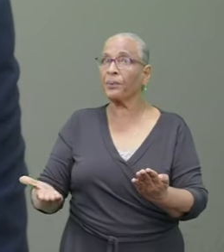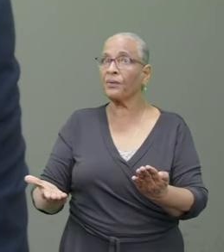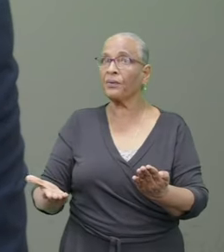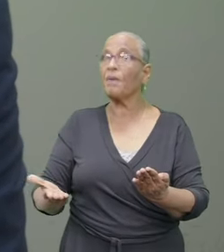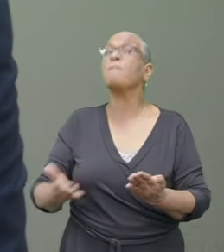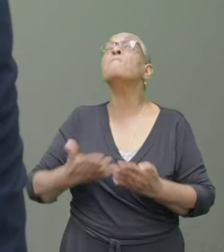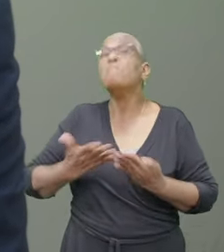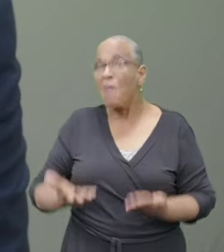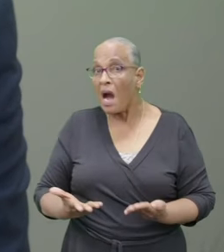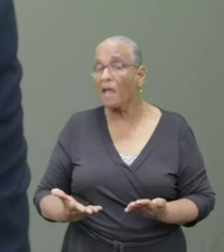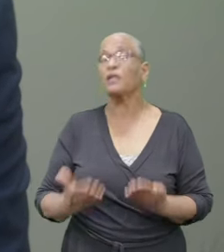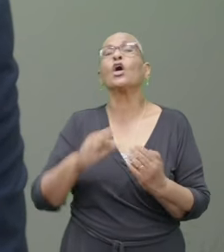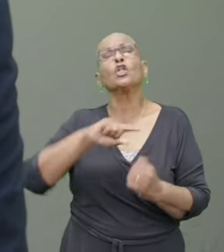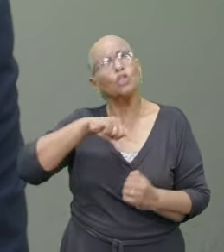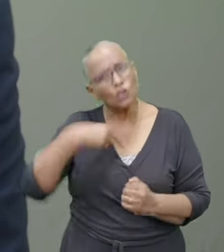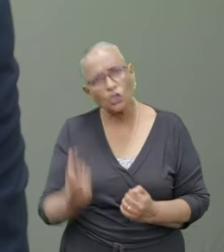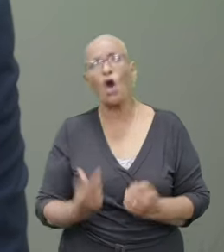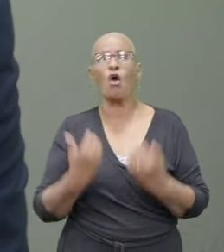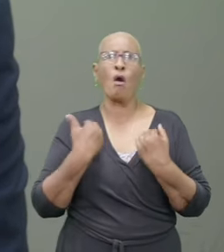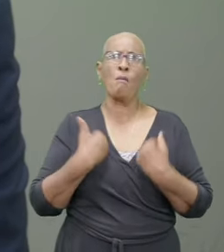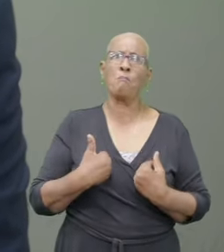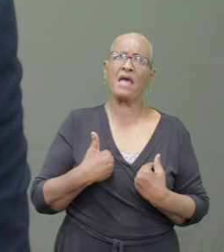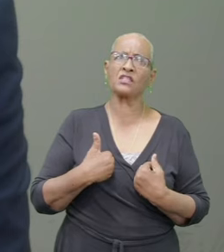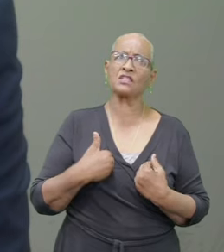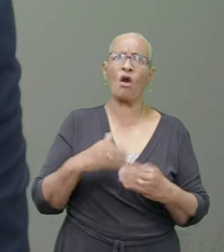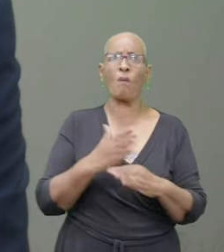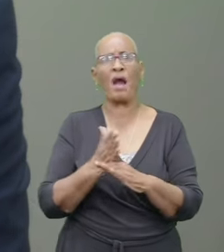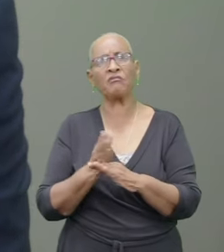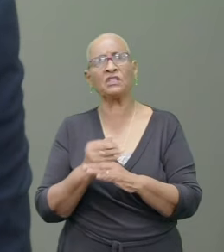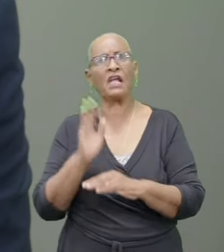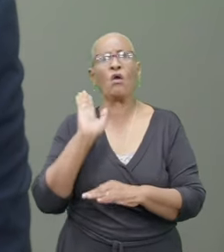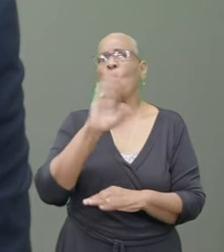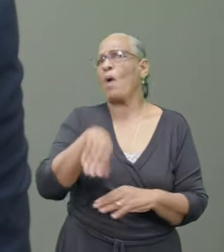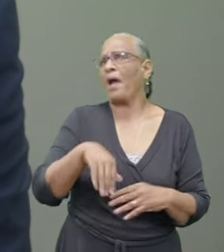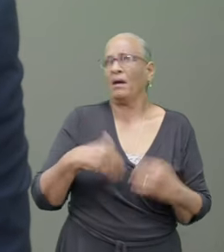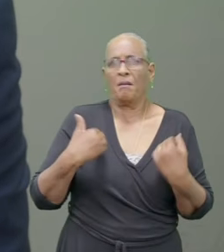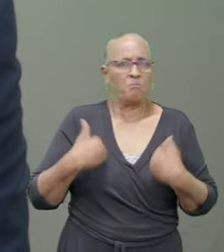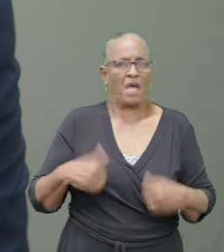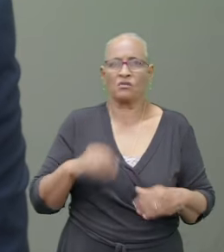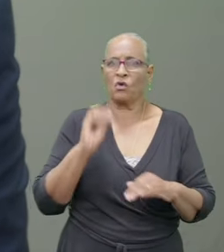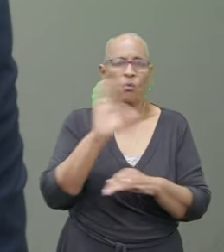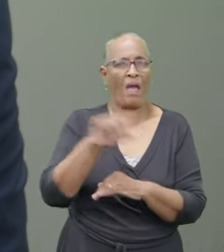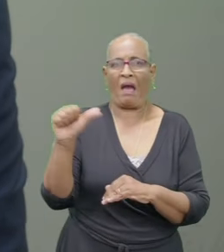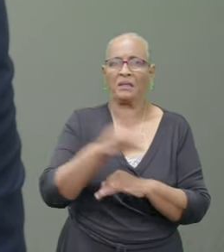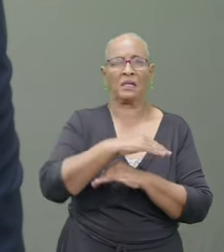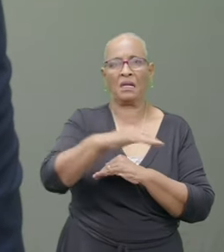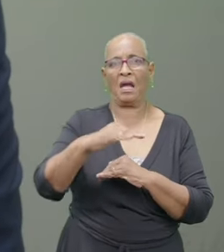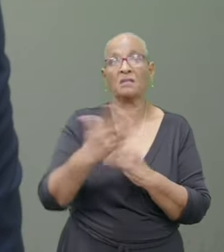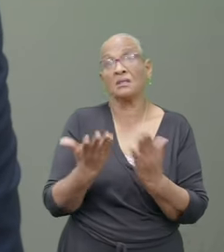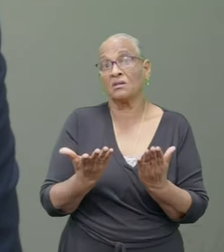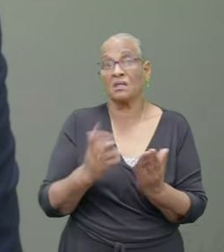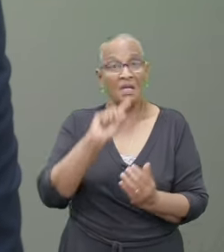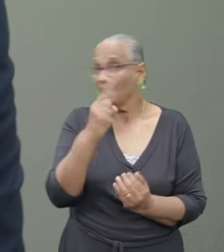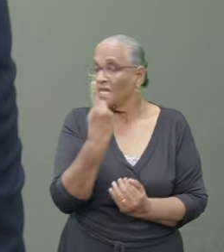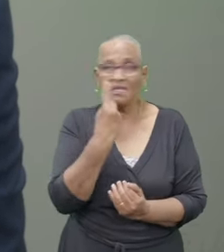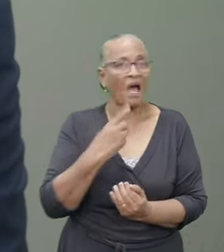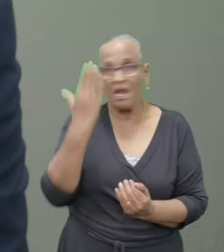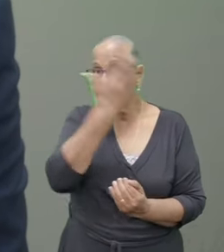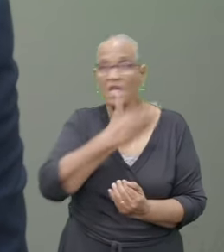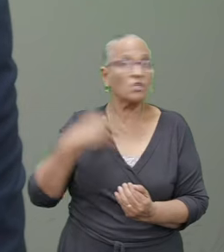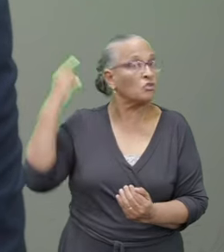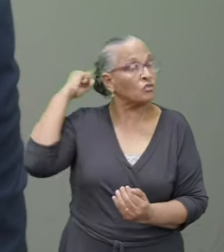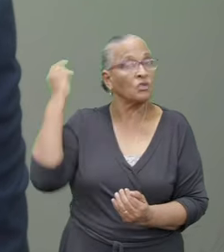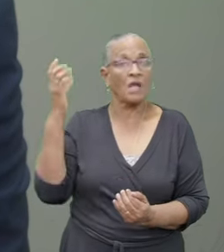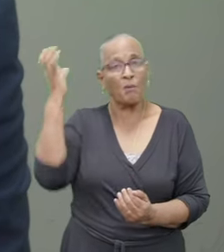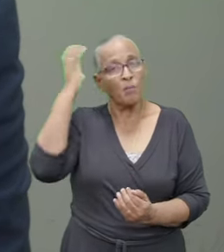met tekorten op cruciale afdelingen. Want daar trekken ook mensen weg naar veel beter betalende landen. Dus we moeten